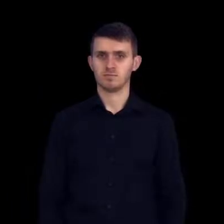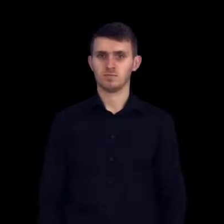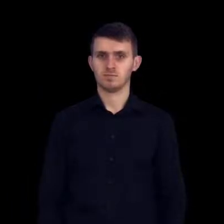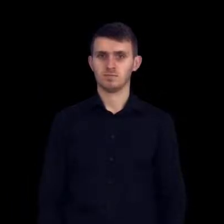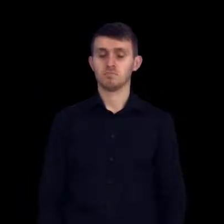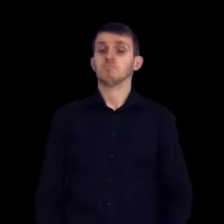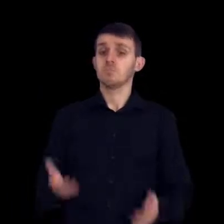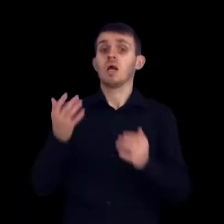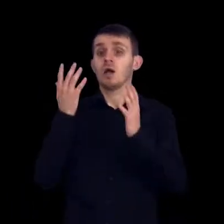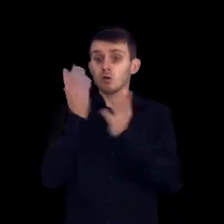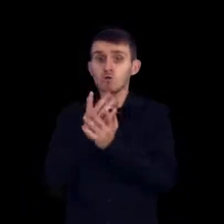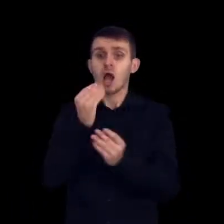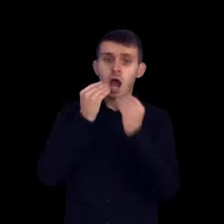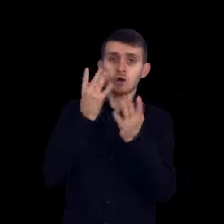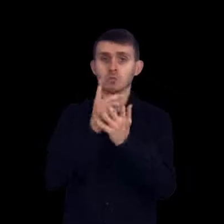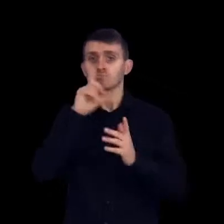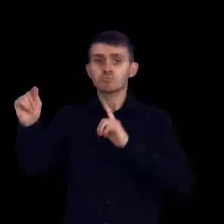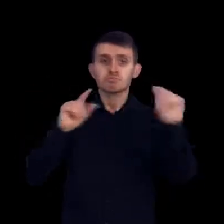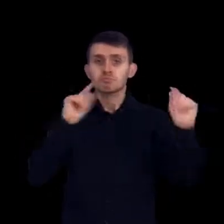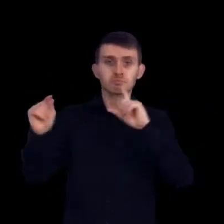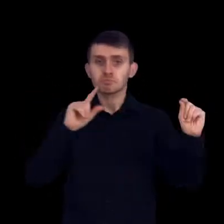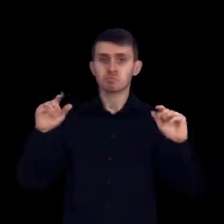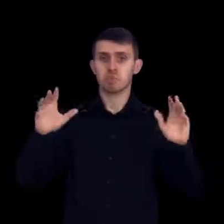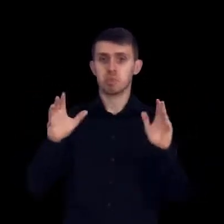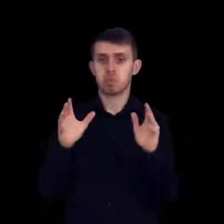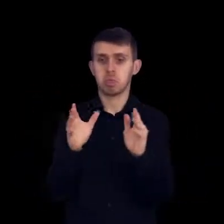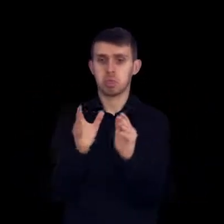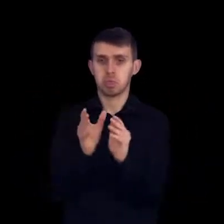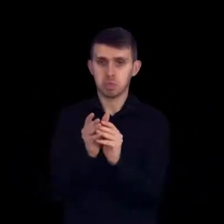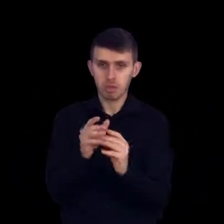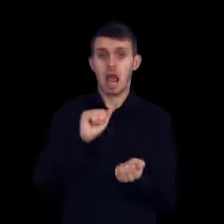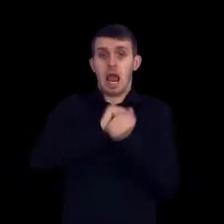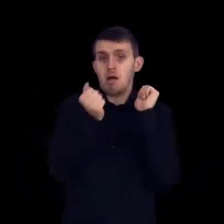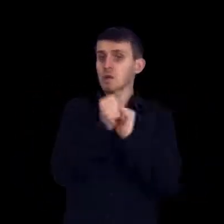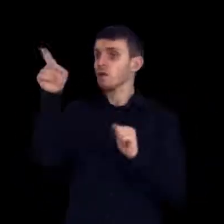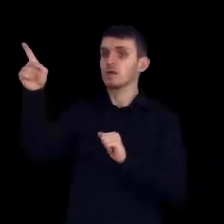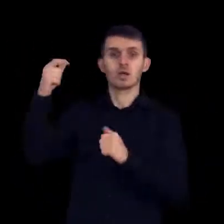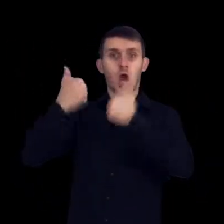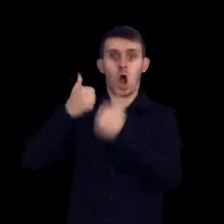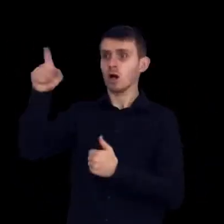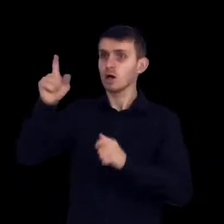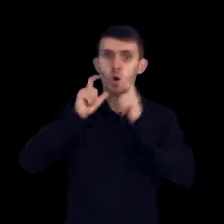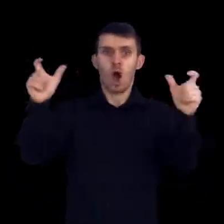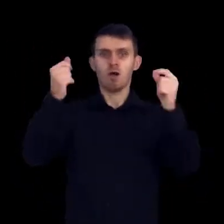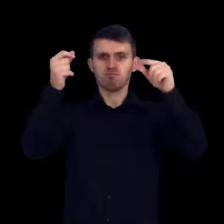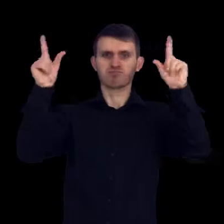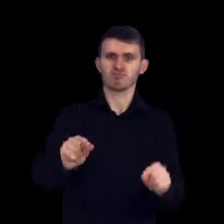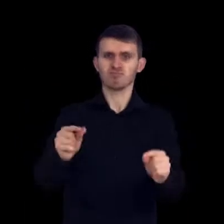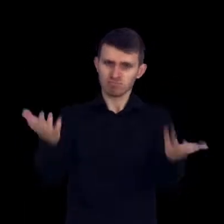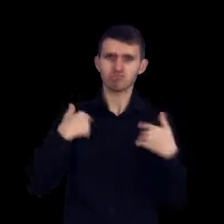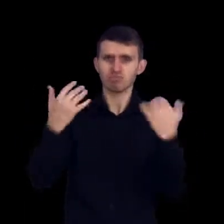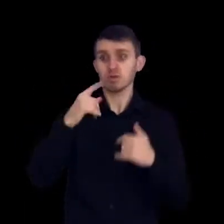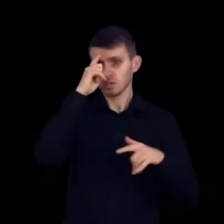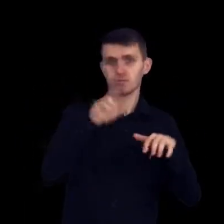to będzie równe 40 dolarów Załóżmy że zaraz potem bar pustoszeje bo kończy się pora lunchu albo